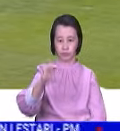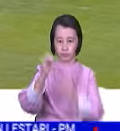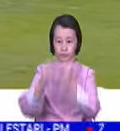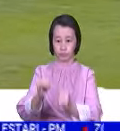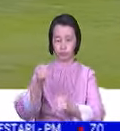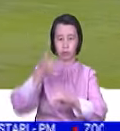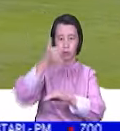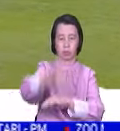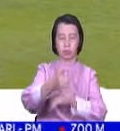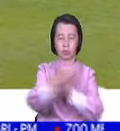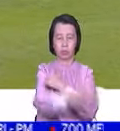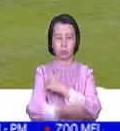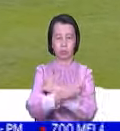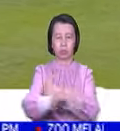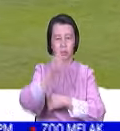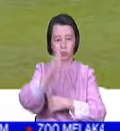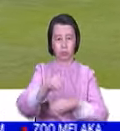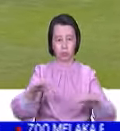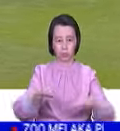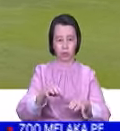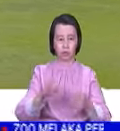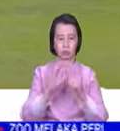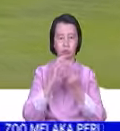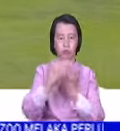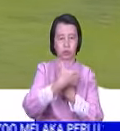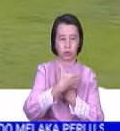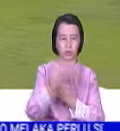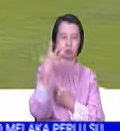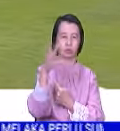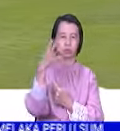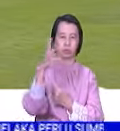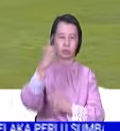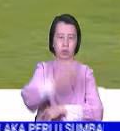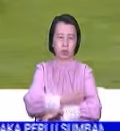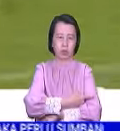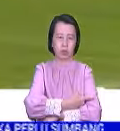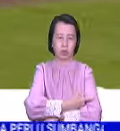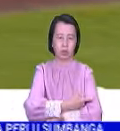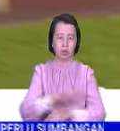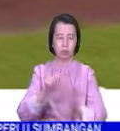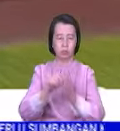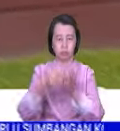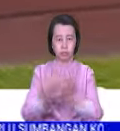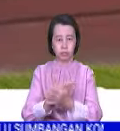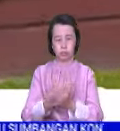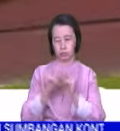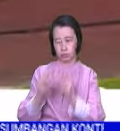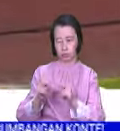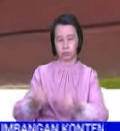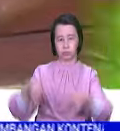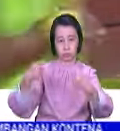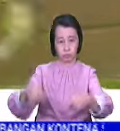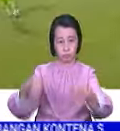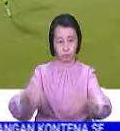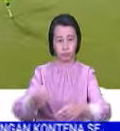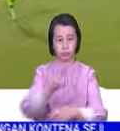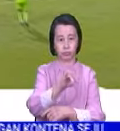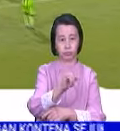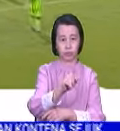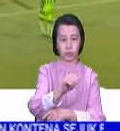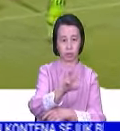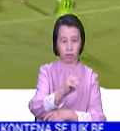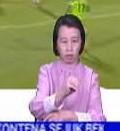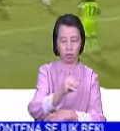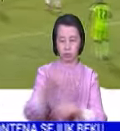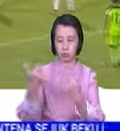individu memasuki negeri itu perlu menjalani korentin selama 14 Hari perkembangan terkini itu menyaksikan perlawanan di antara you adem